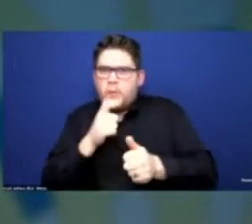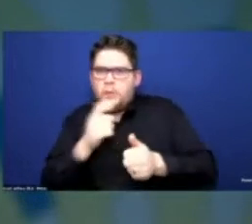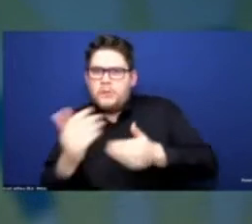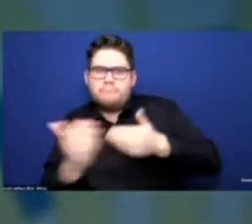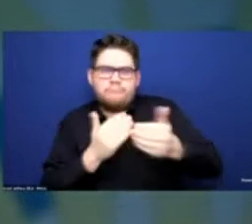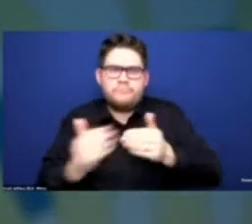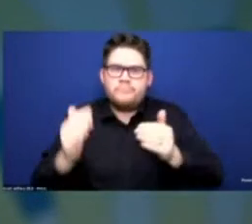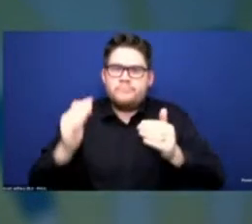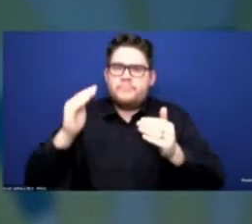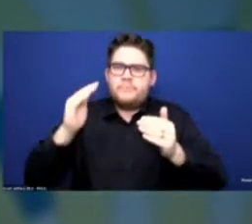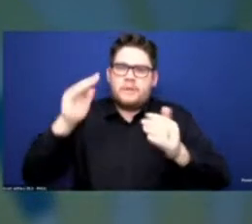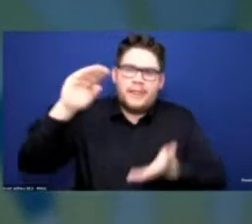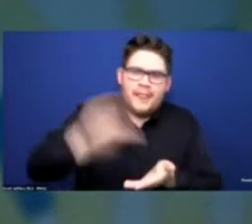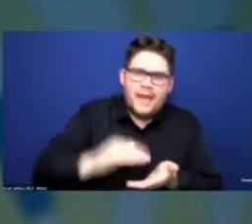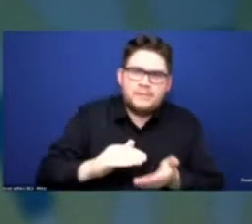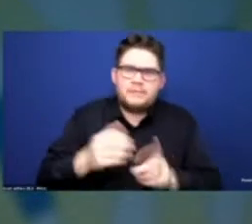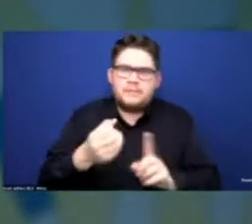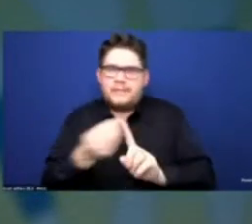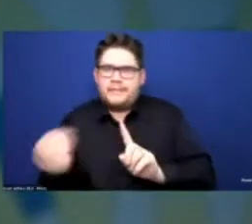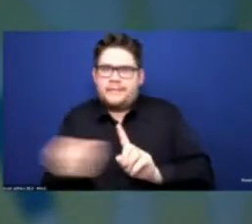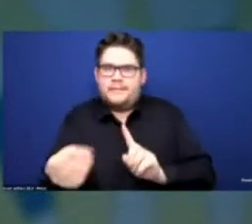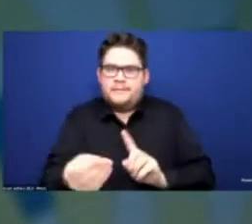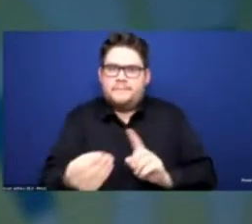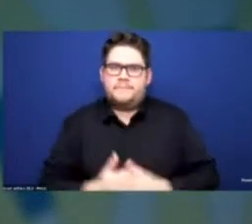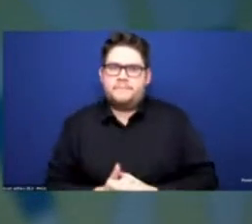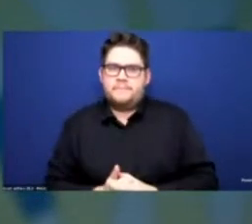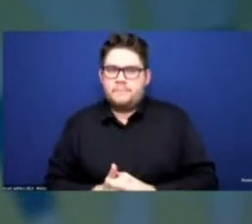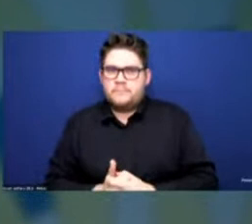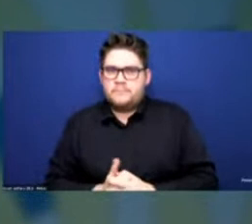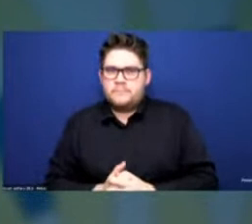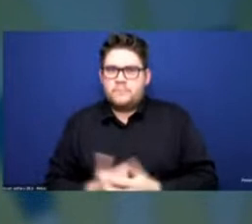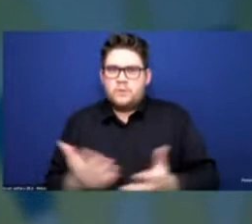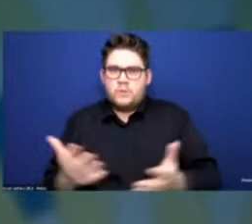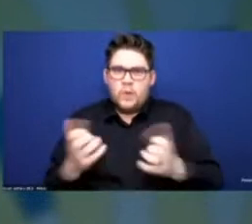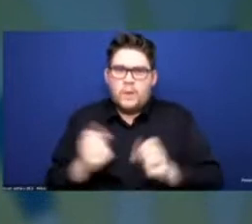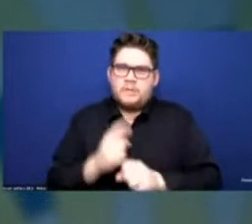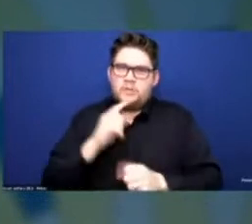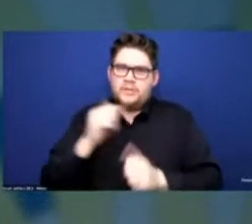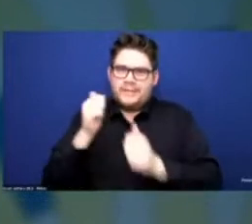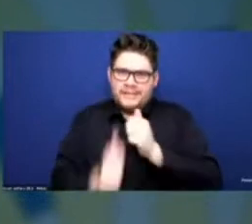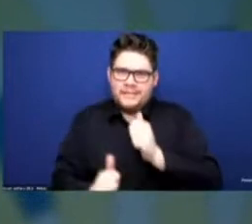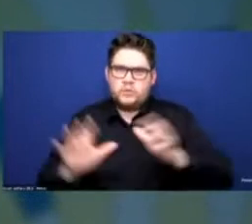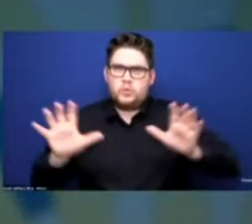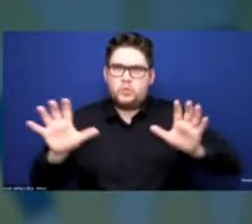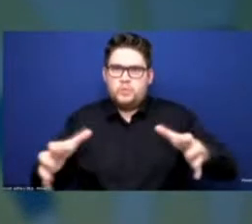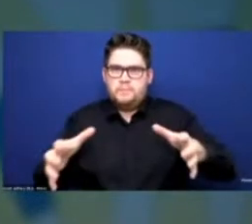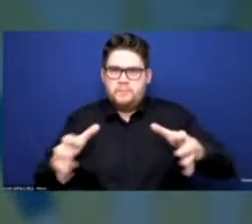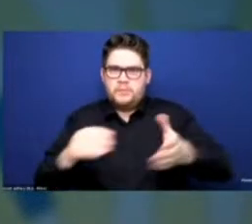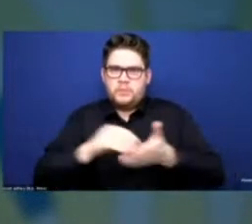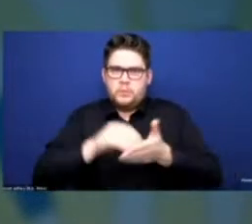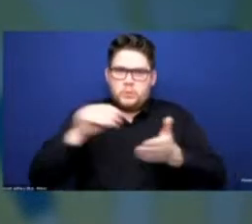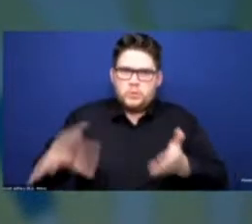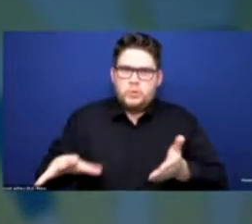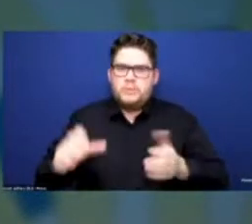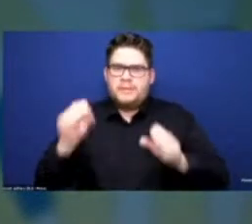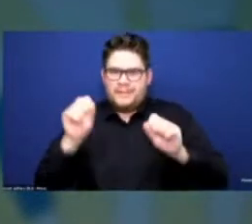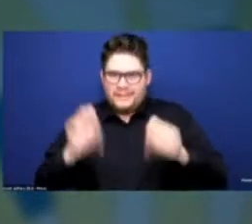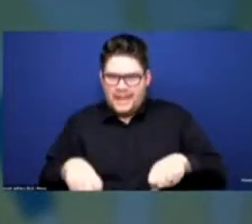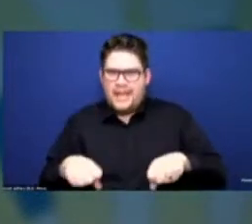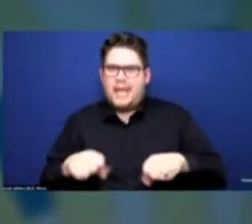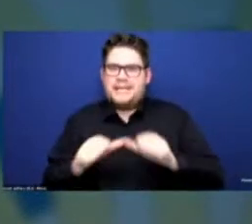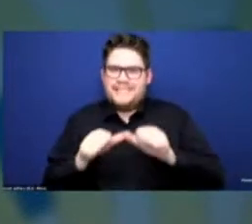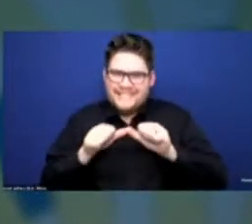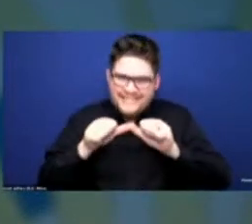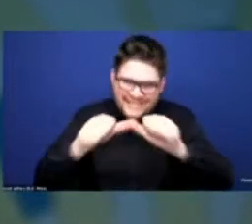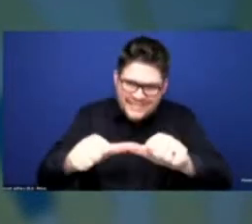这个 cohorts 传染的话，也就是 and 传1例 even 到 schools 2 may 例 need to be。 那么 closed 学校 for 里边的 a 传 period 染 of 呢 time， 现在来 And 看 that's 不